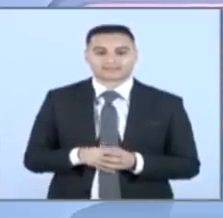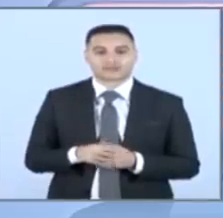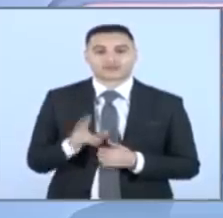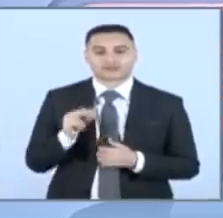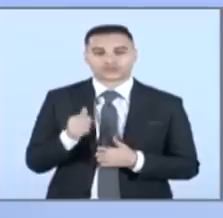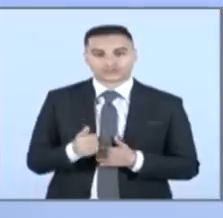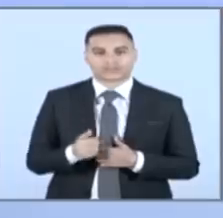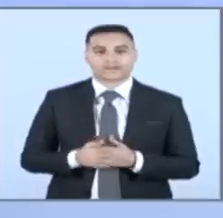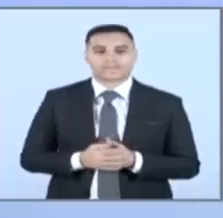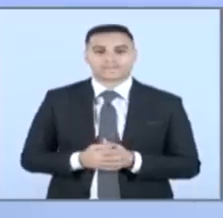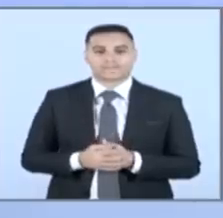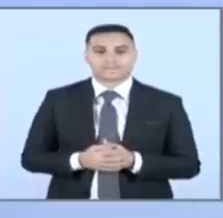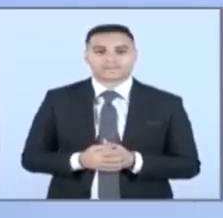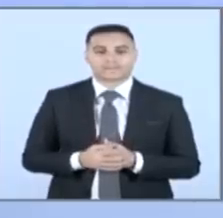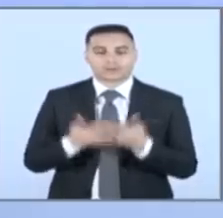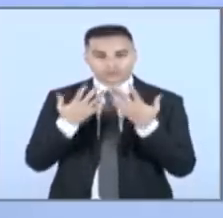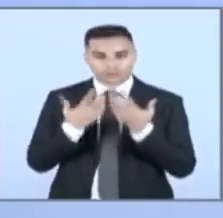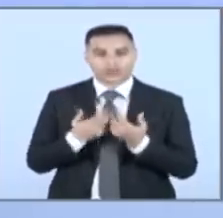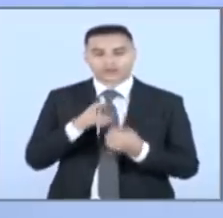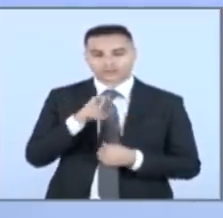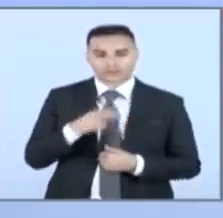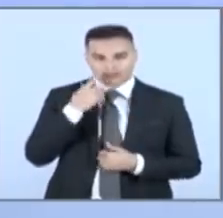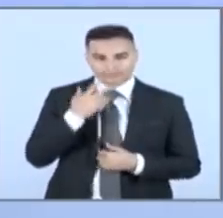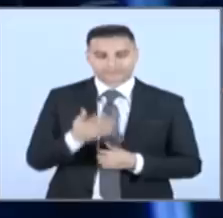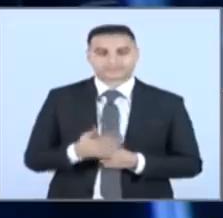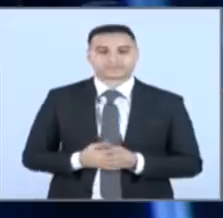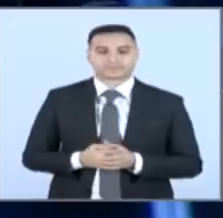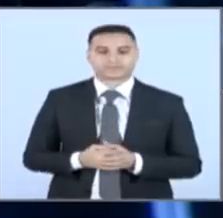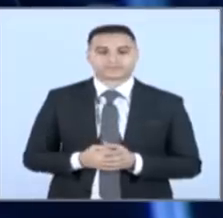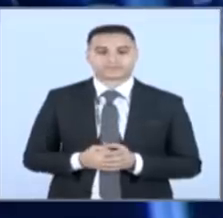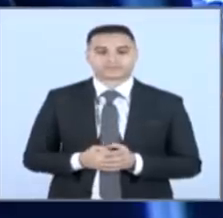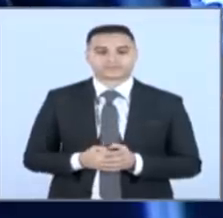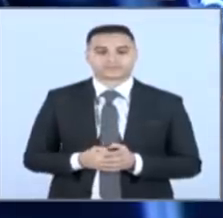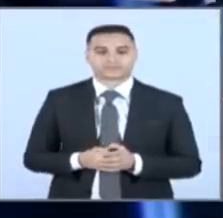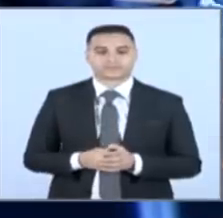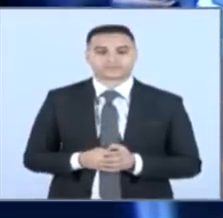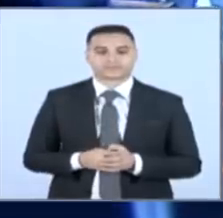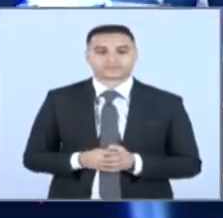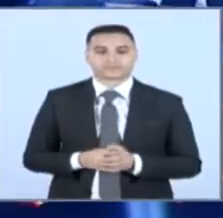مصطفى، 30 ولا ب 20؟ ب 20. قدرات ذهنيه. والسؤال هو